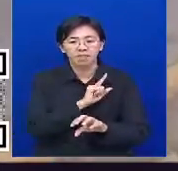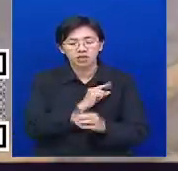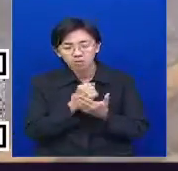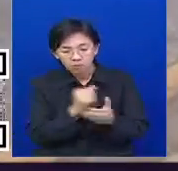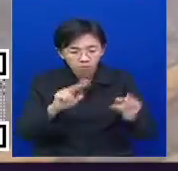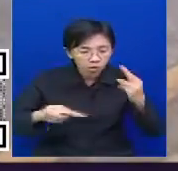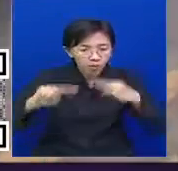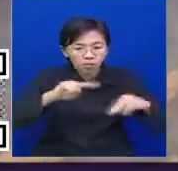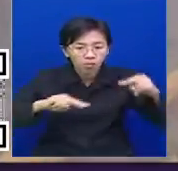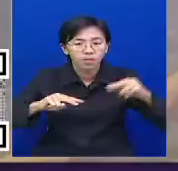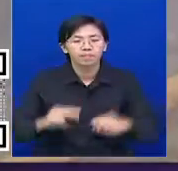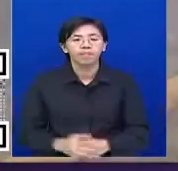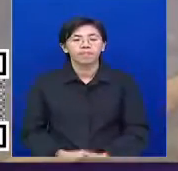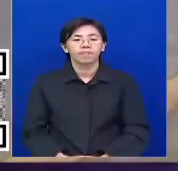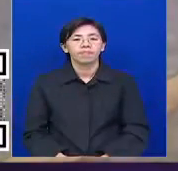ตรวจสอบค่ะ